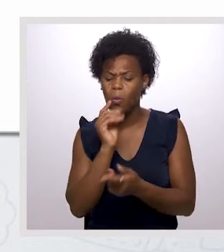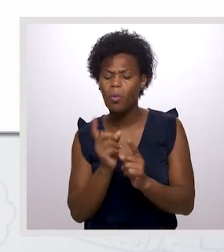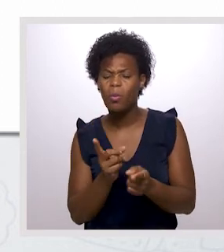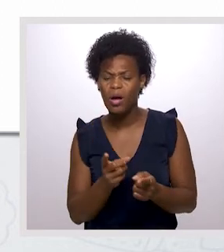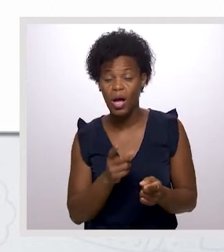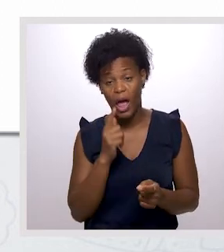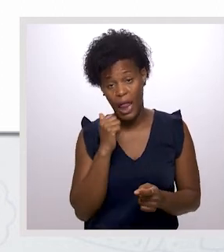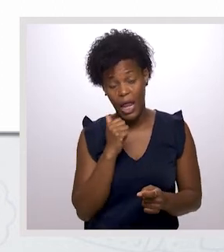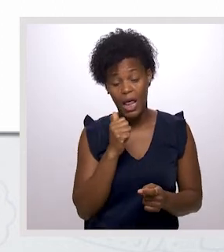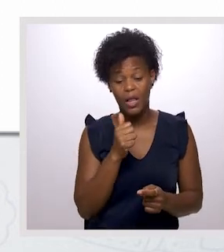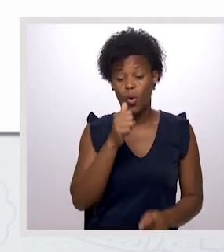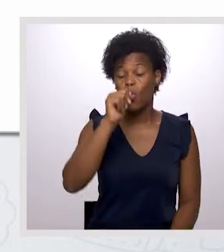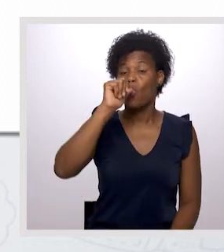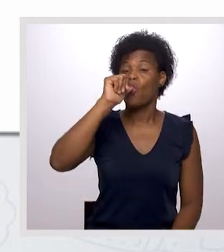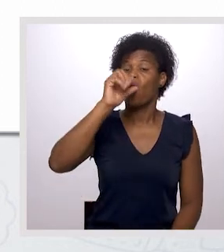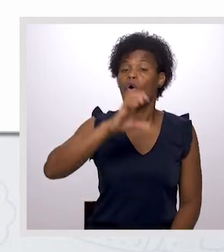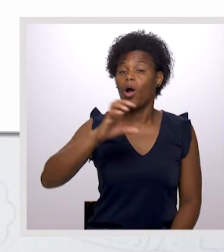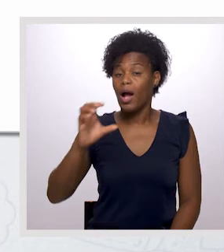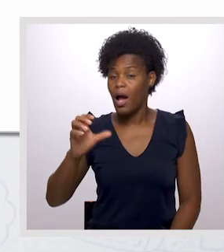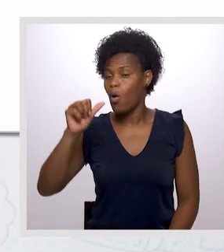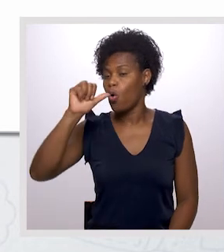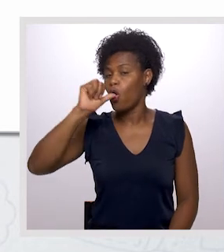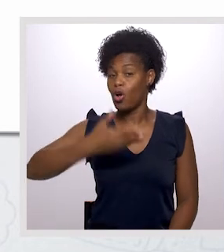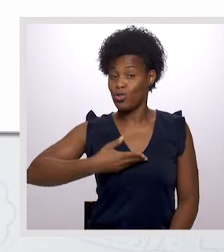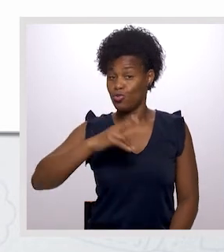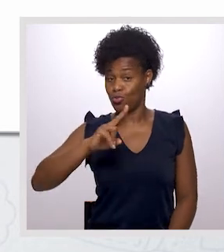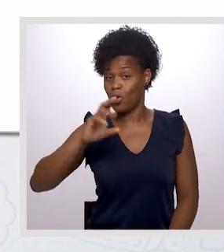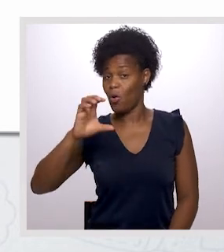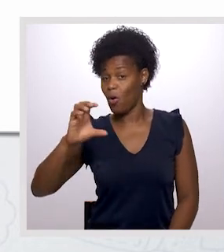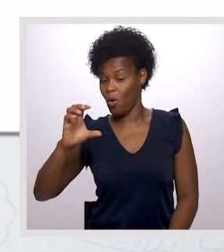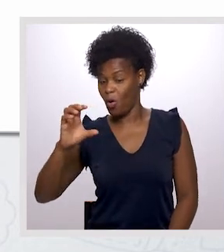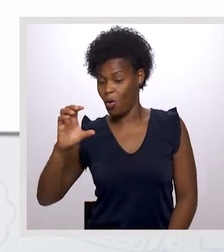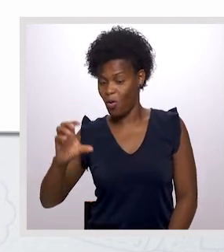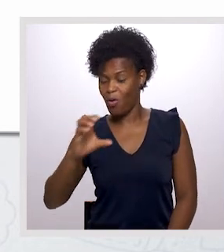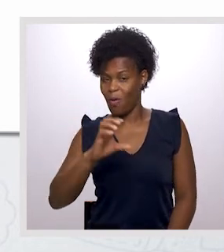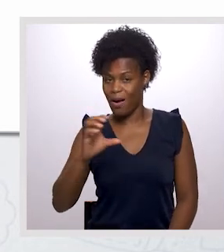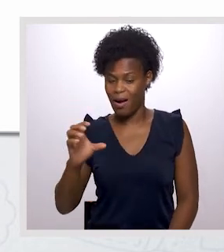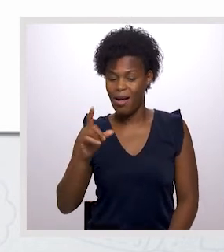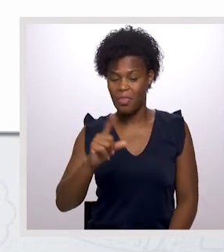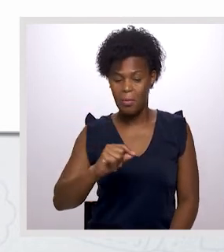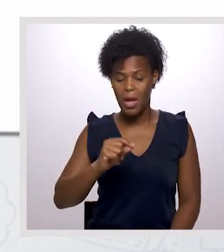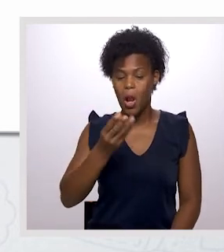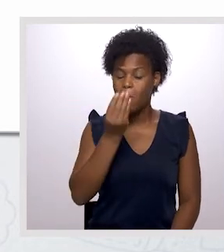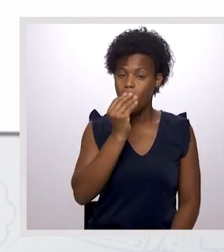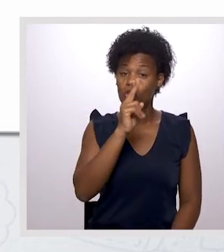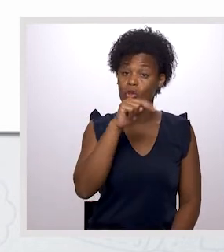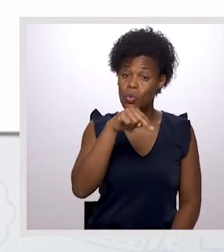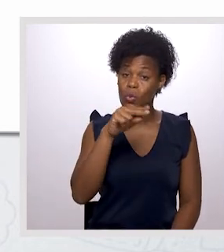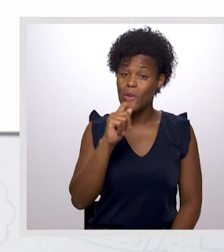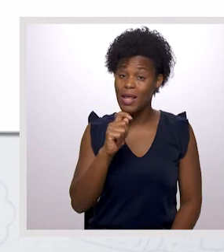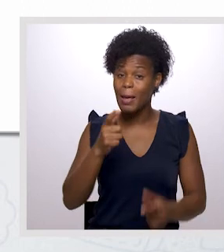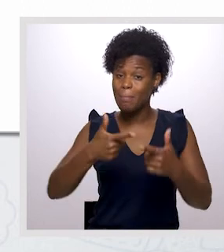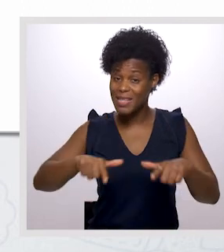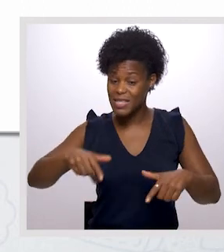Très bien, Pierre boit du coca et il mange une pizza,